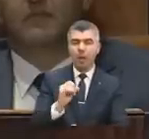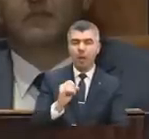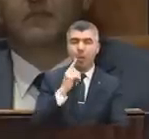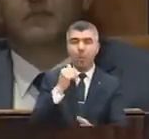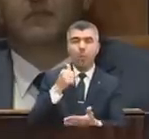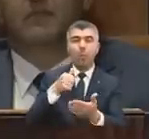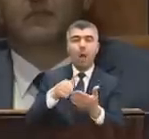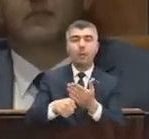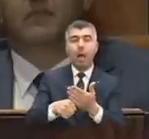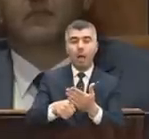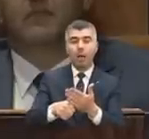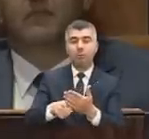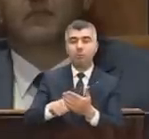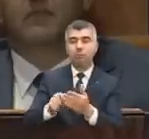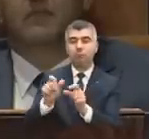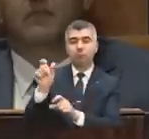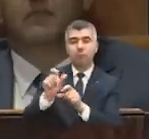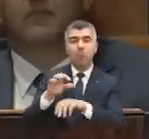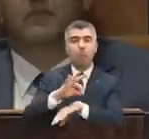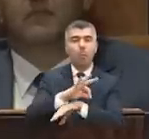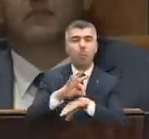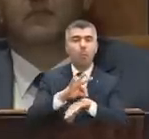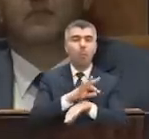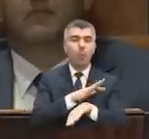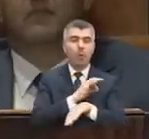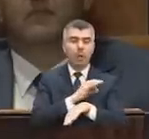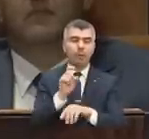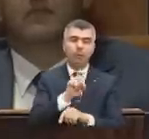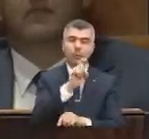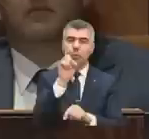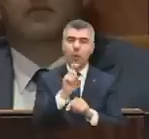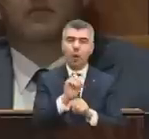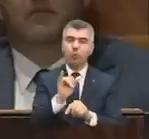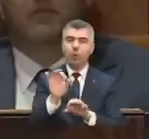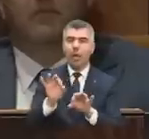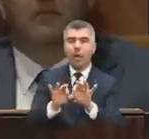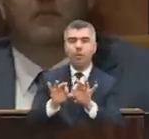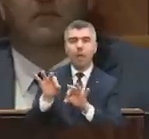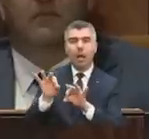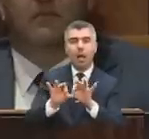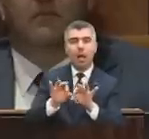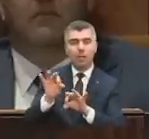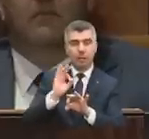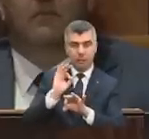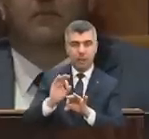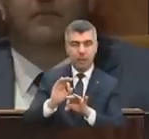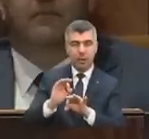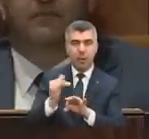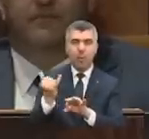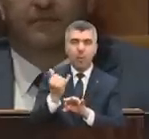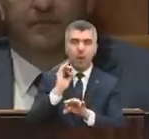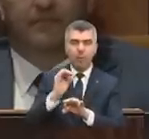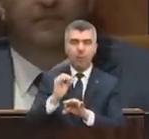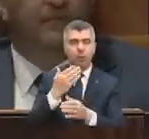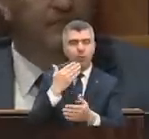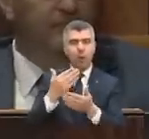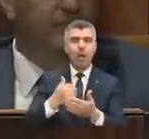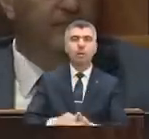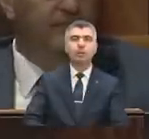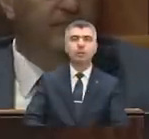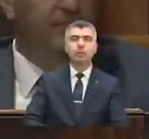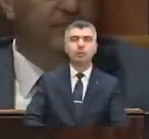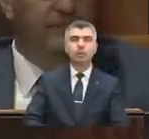الترابيه فالموائد البشريه لذا نسائلكم عن الاجراءات المتخذه لمعالجه هذا الوضع شكرا شكرا